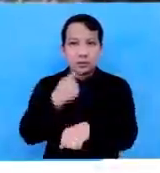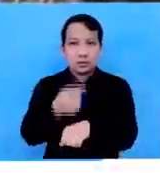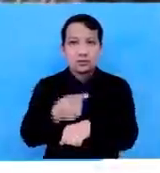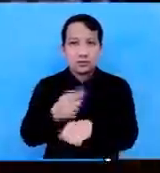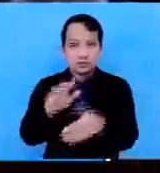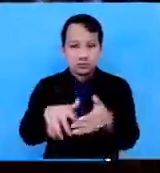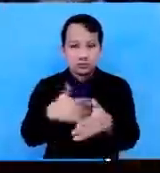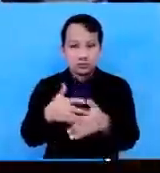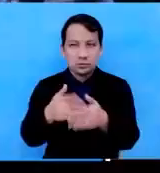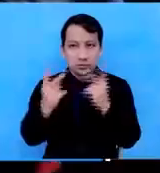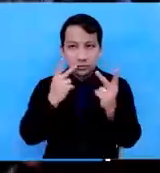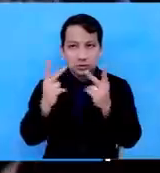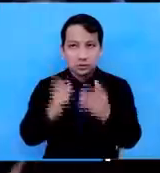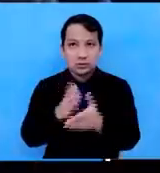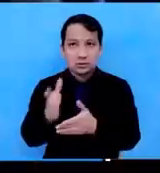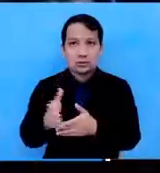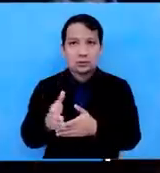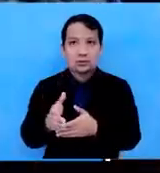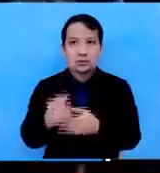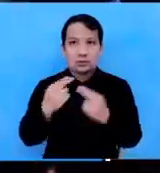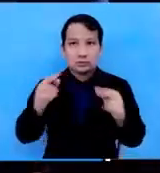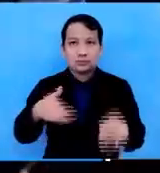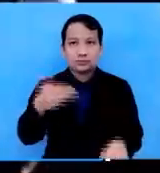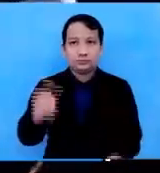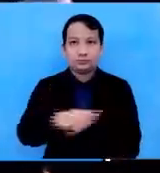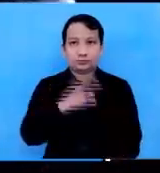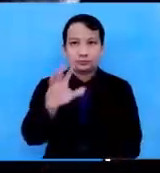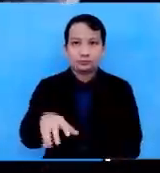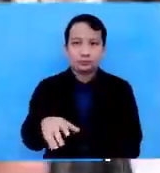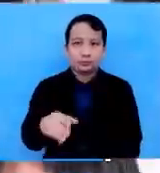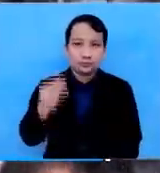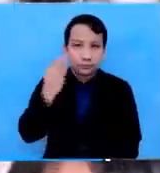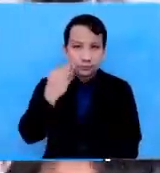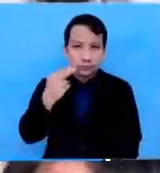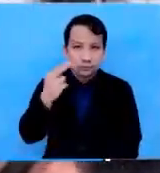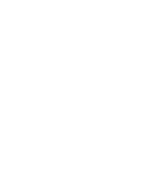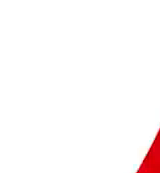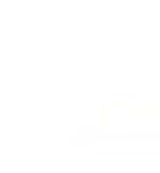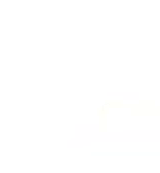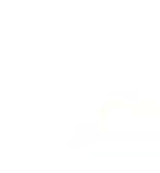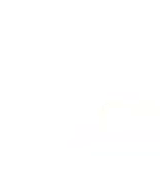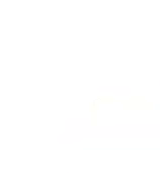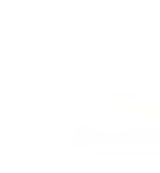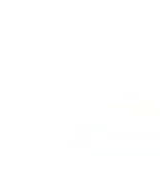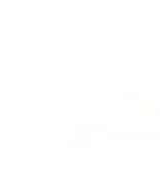visit. Nagbabalita mula sa Frontline, Maricel Halili, News 5.